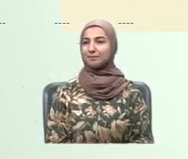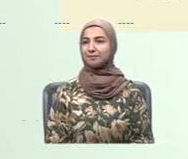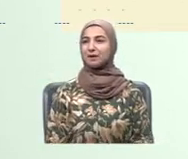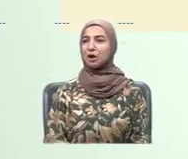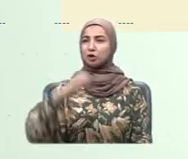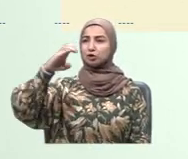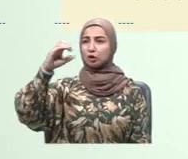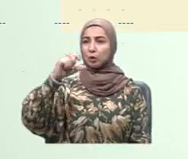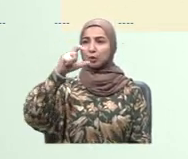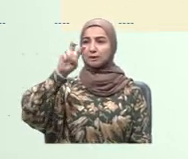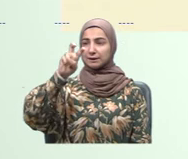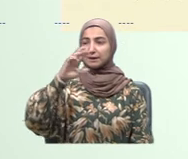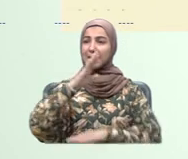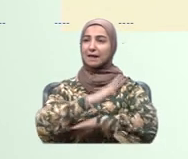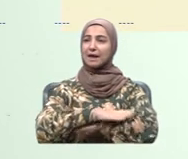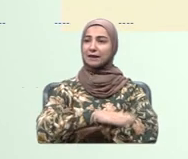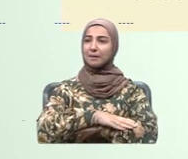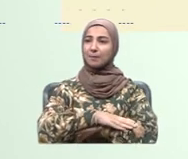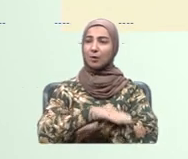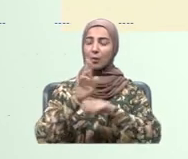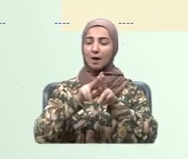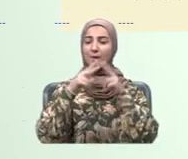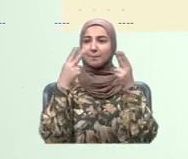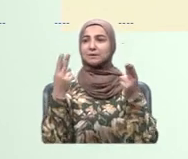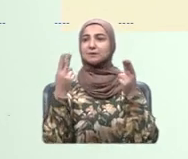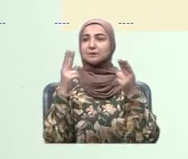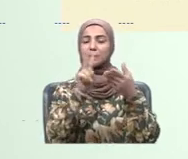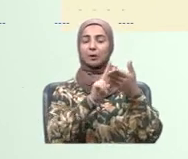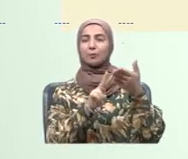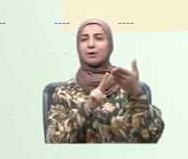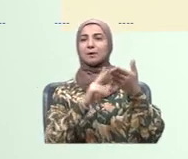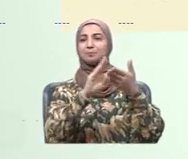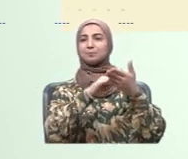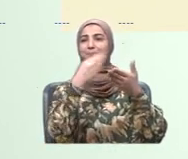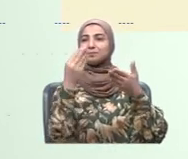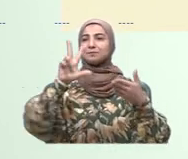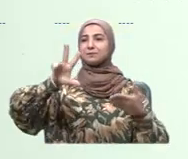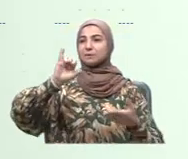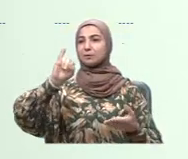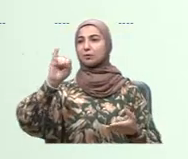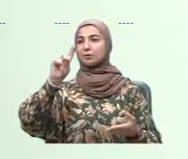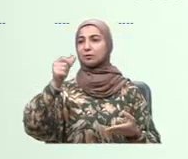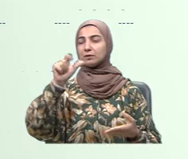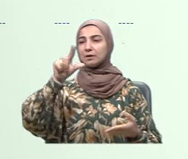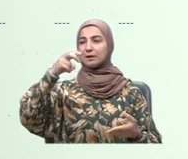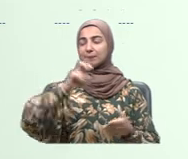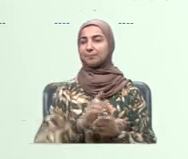الأدب ومصير المطالعة للكاتب يحيى الصوفي، ونبدأ